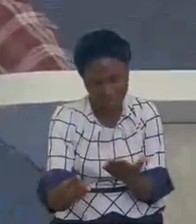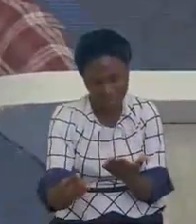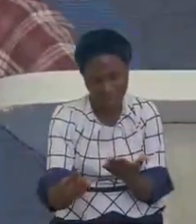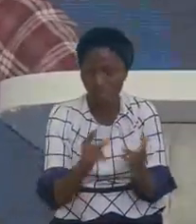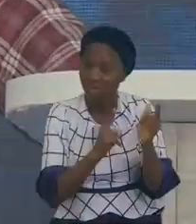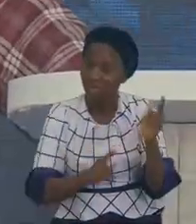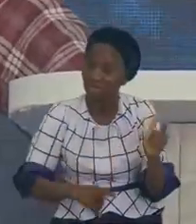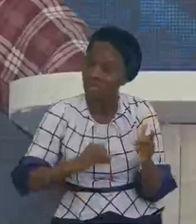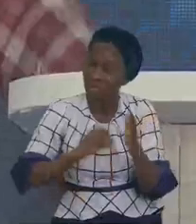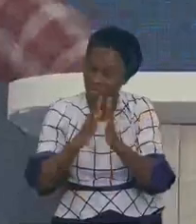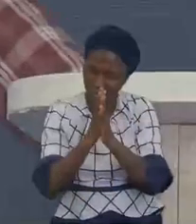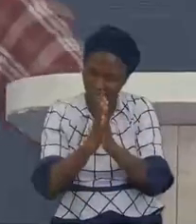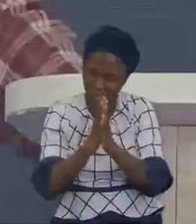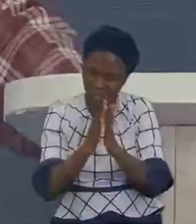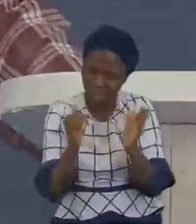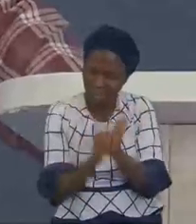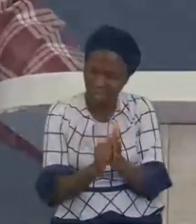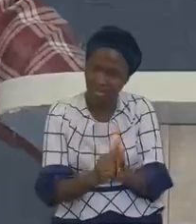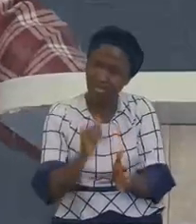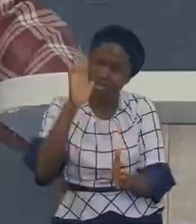grande puissance du ciel